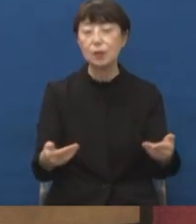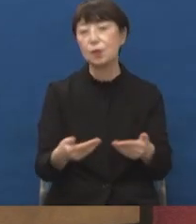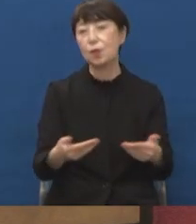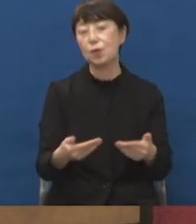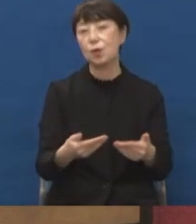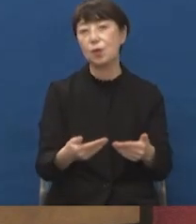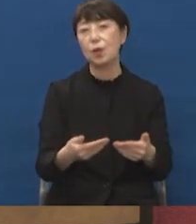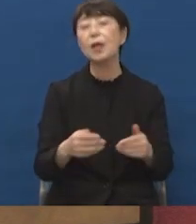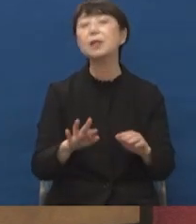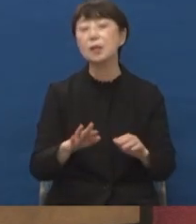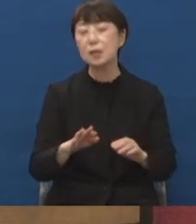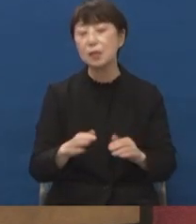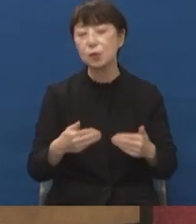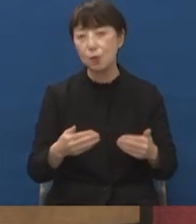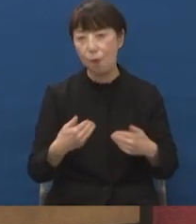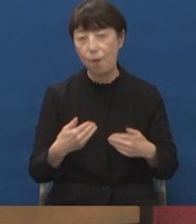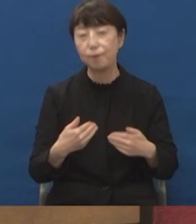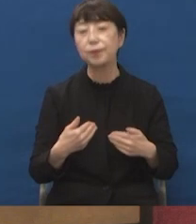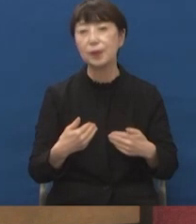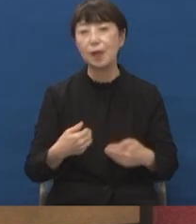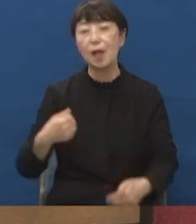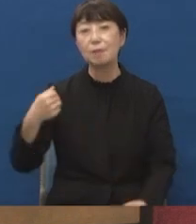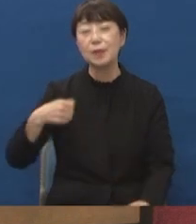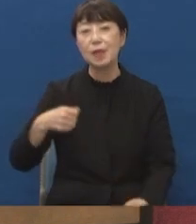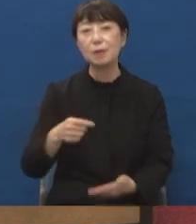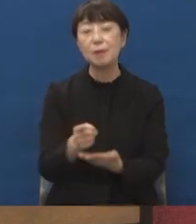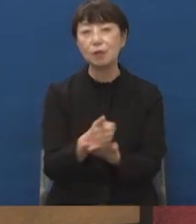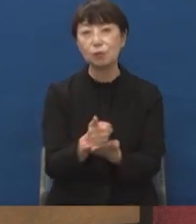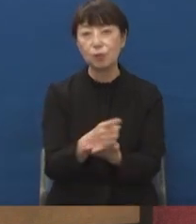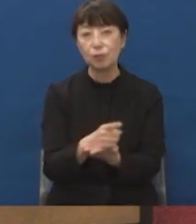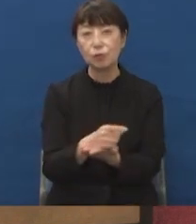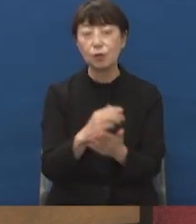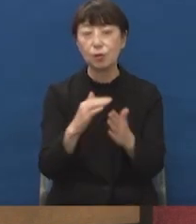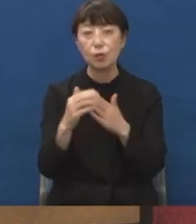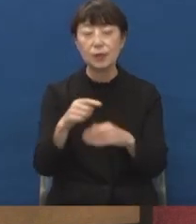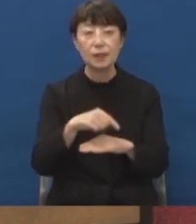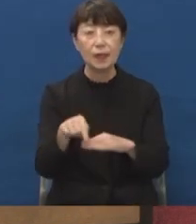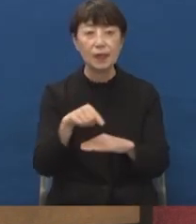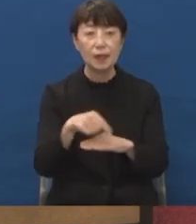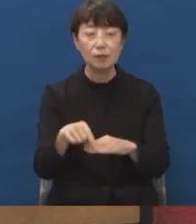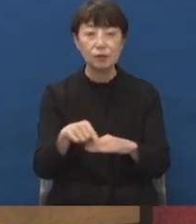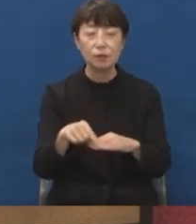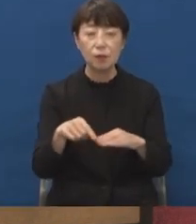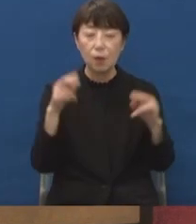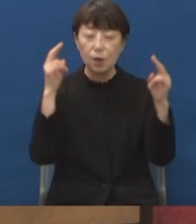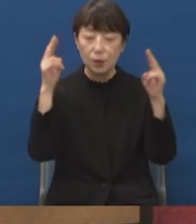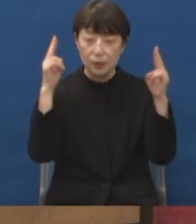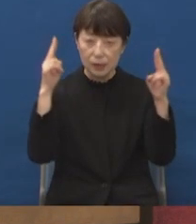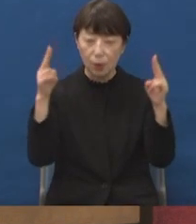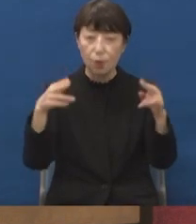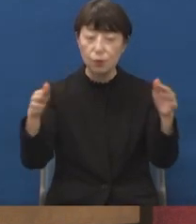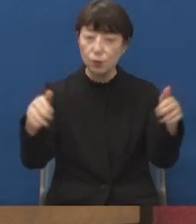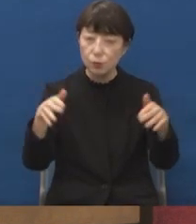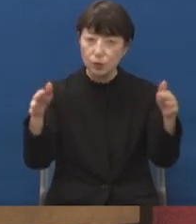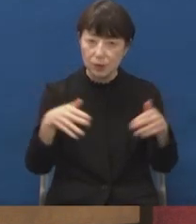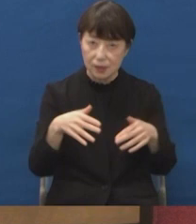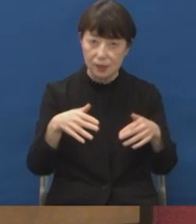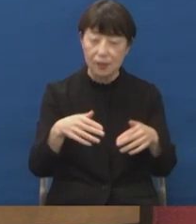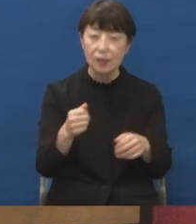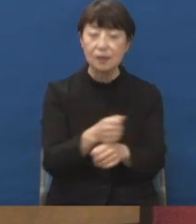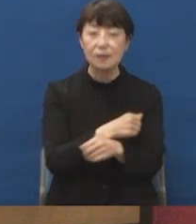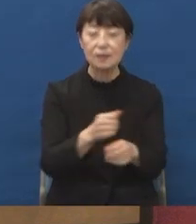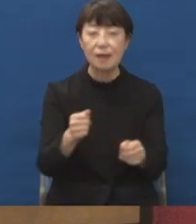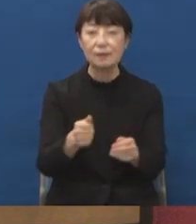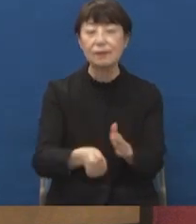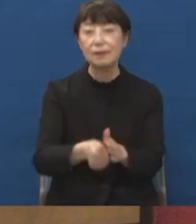ベクトル、洛南新都計画などの都市計画の見直しによる企業誘致、 産学校の連携によるスタートアップ支